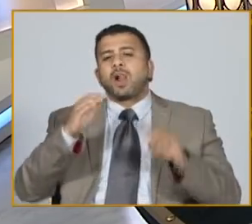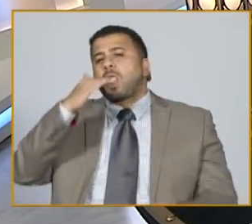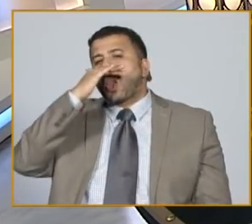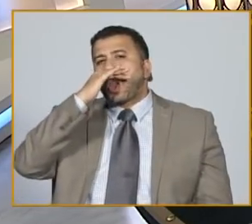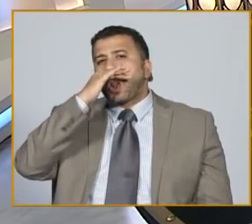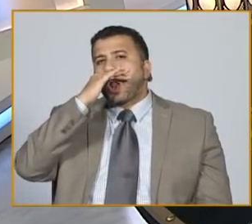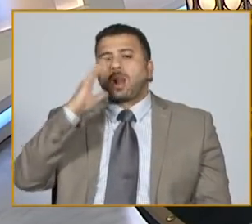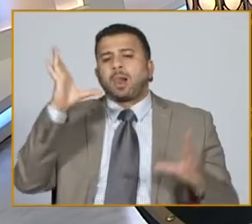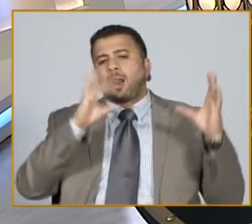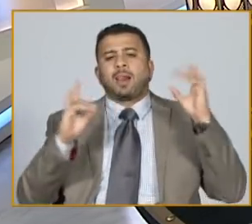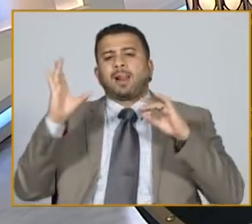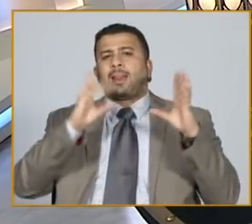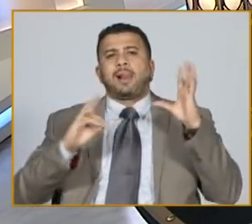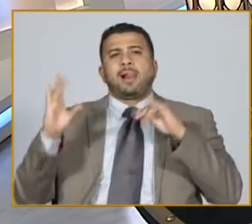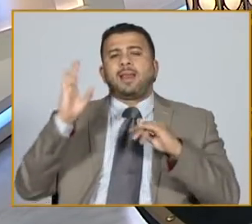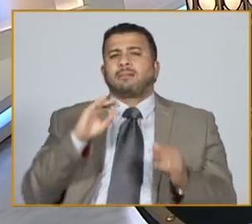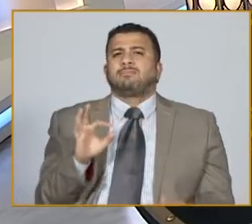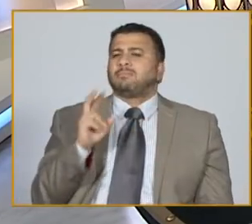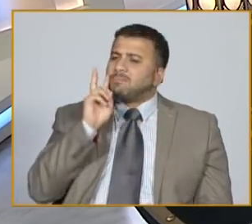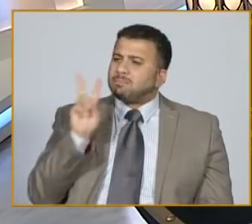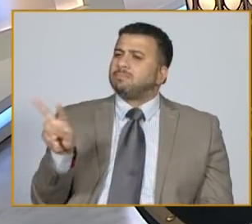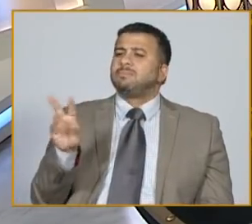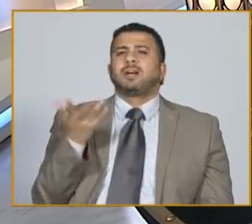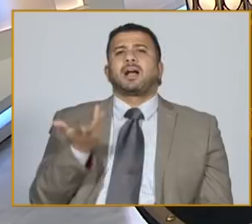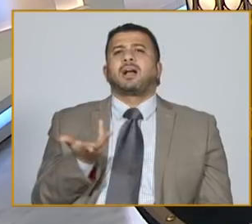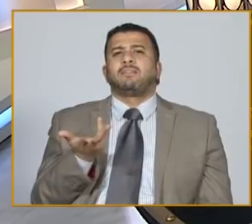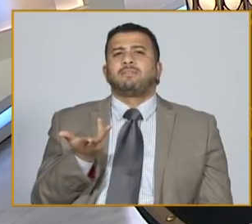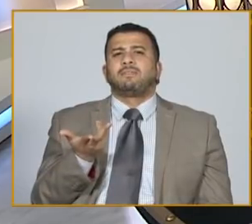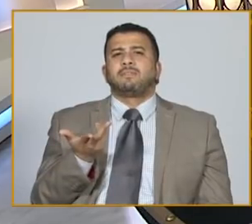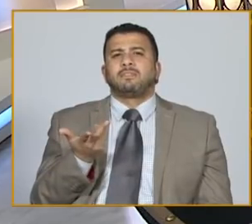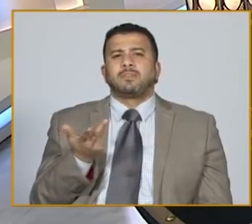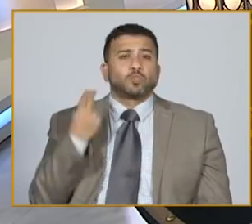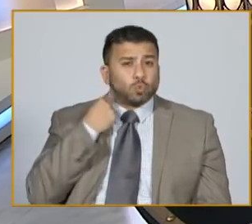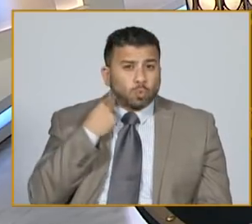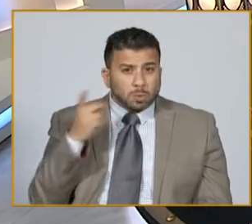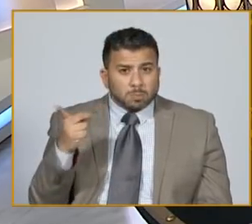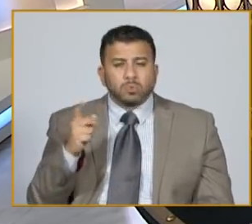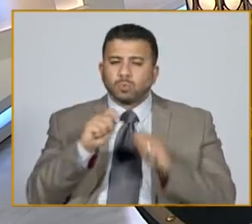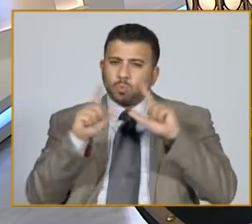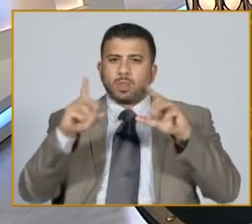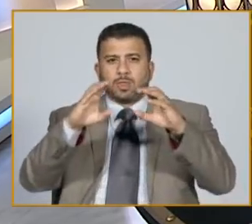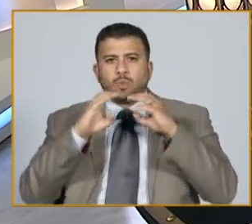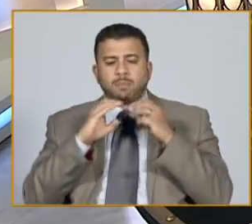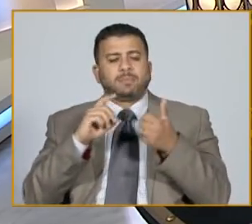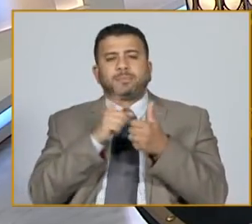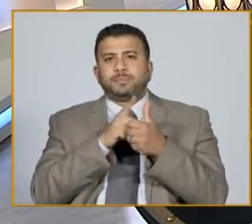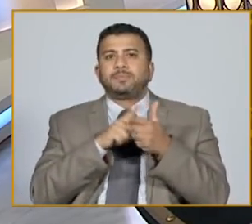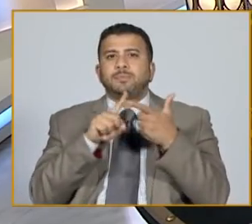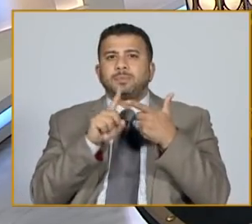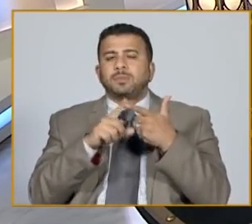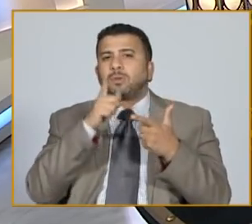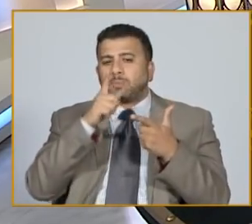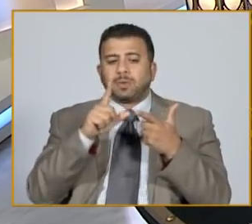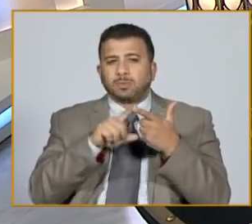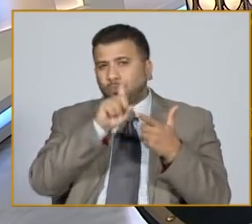الثاني، عندي أختي زوجها توفى خلالها طفل صغير، كبراته وقراته